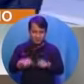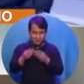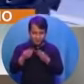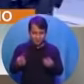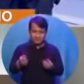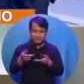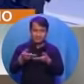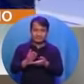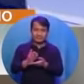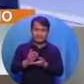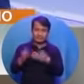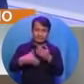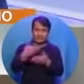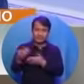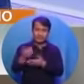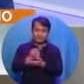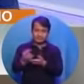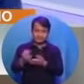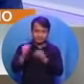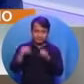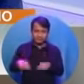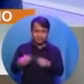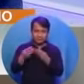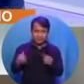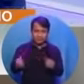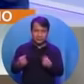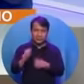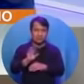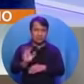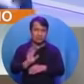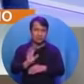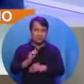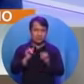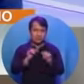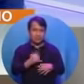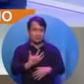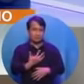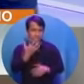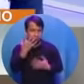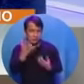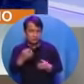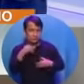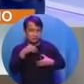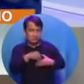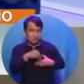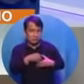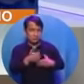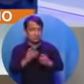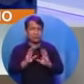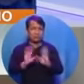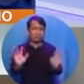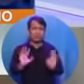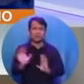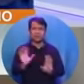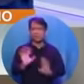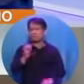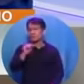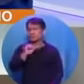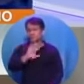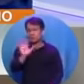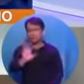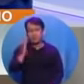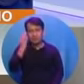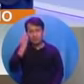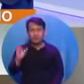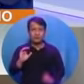niya kay pagbigyan another week at matanggal na yung mga paninda diyan, huwag ho kayong magsama ng loob sa kanya. Huwag kayong magtanim ng masama ng loob sa kanya. Wala kami tanim ng masama ng loob sa